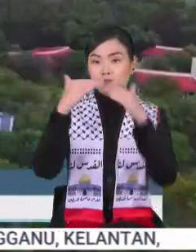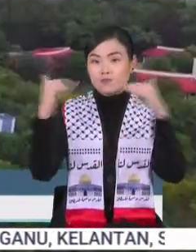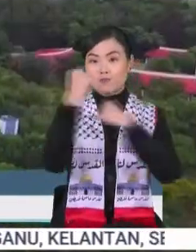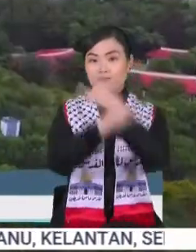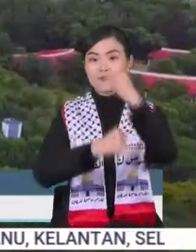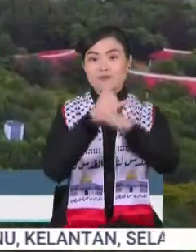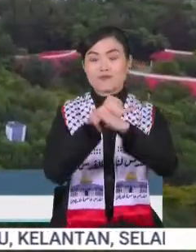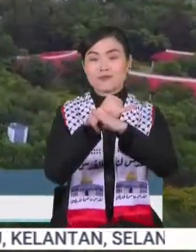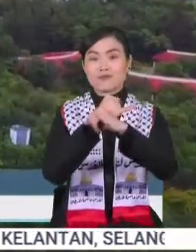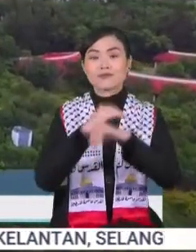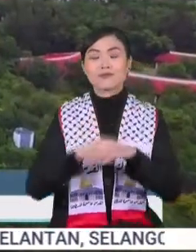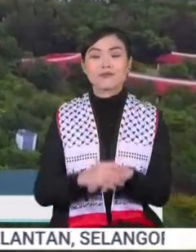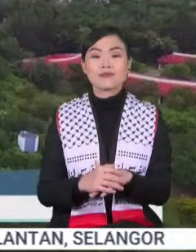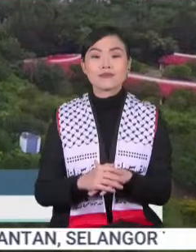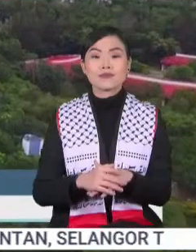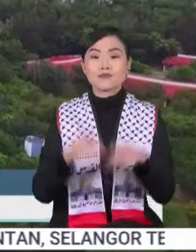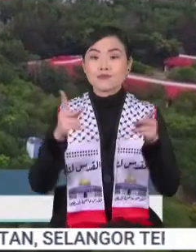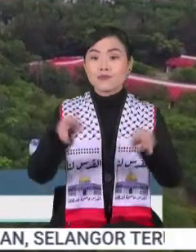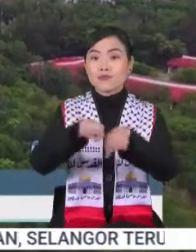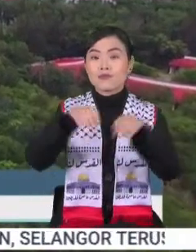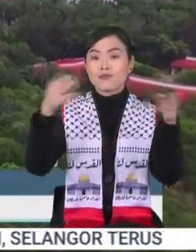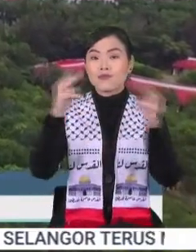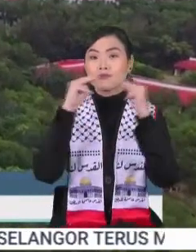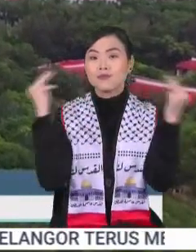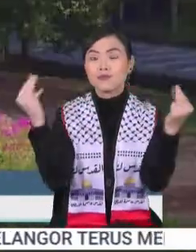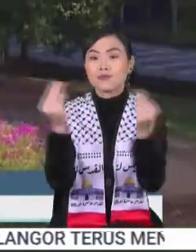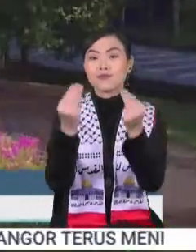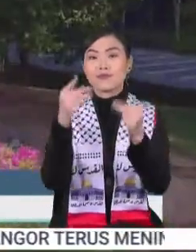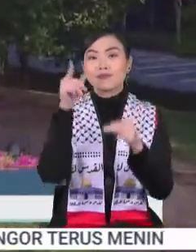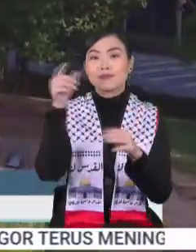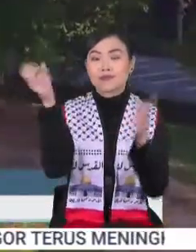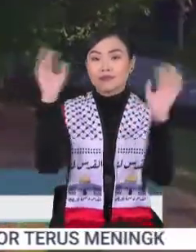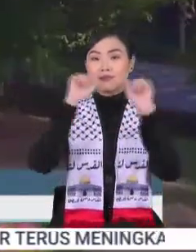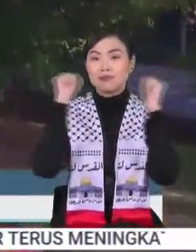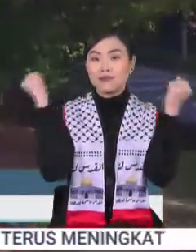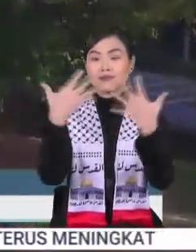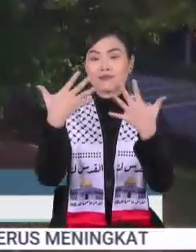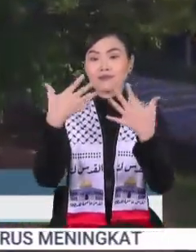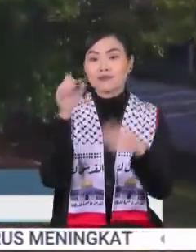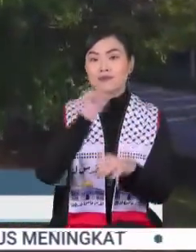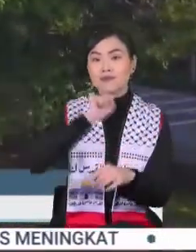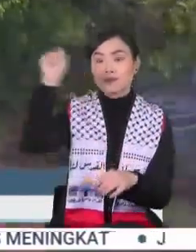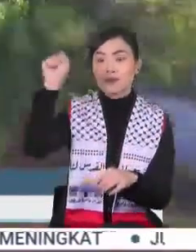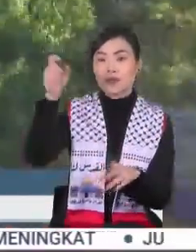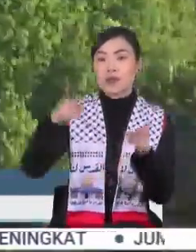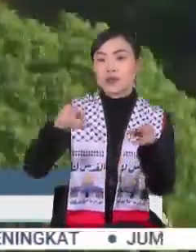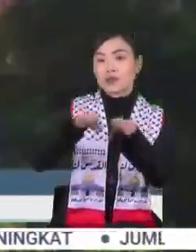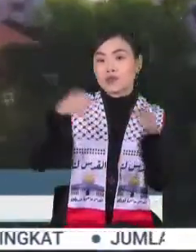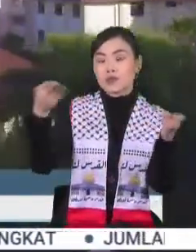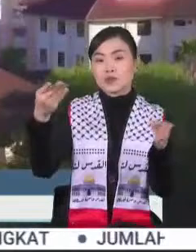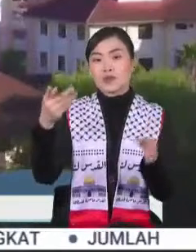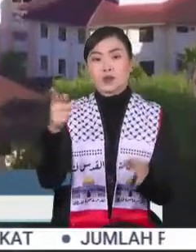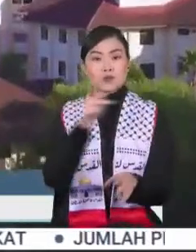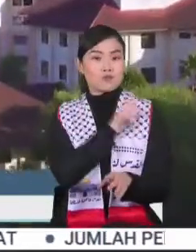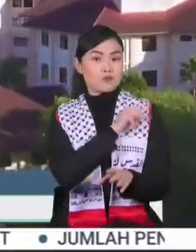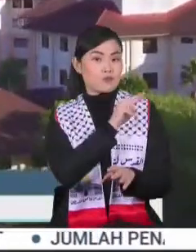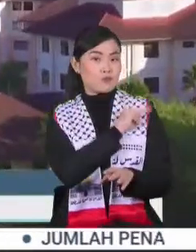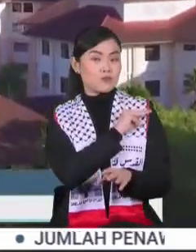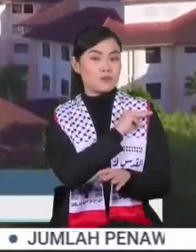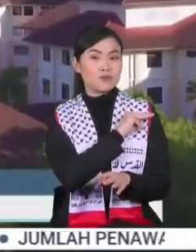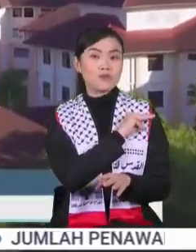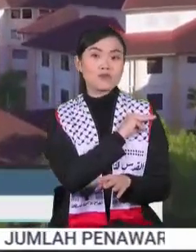antarabangsa Majlis perasmian di stadium universi Malaysia Sabah Malam esok dijangka dirasmikan ketua menteri dat seri